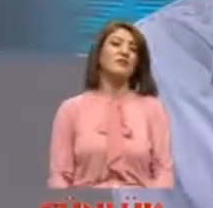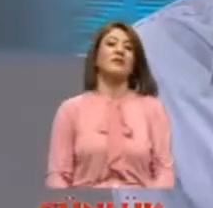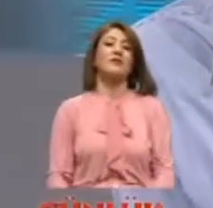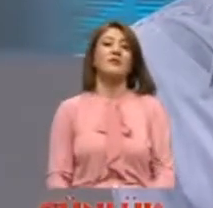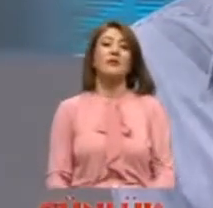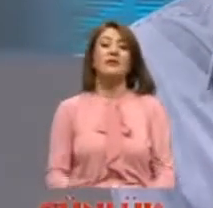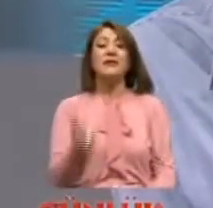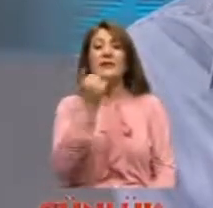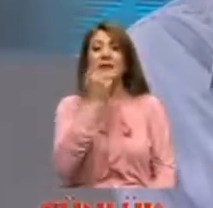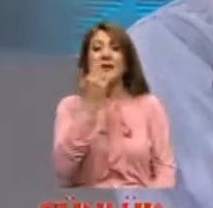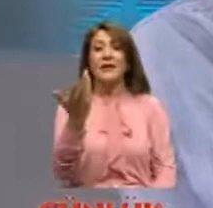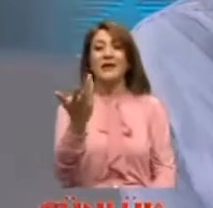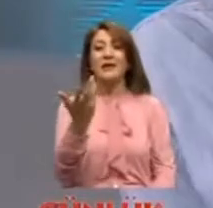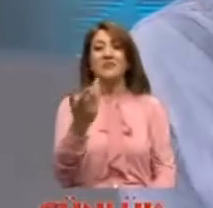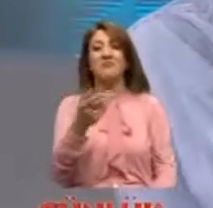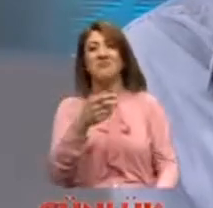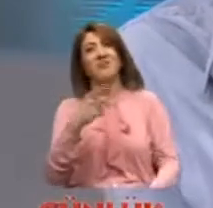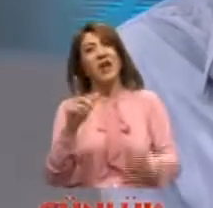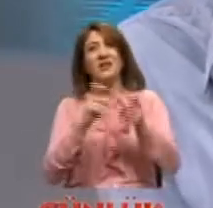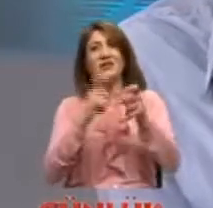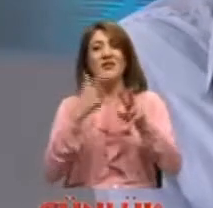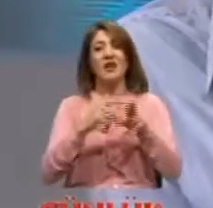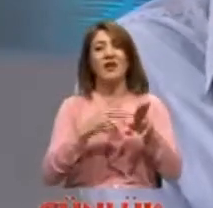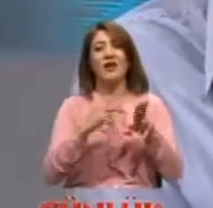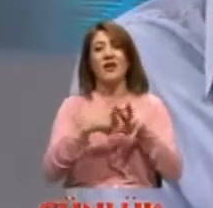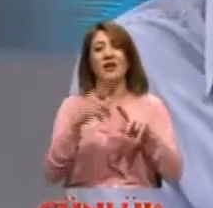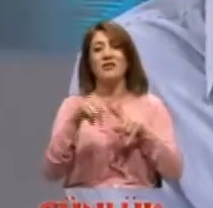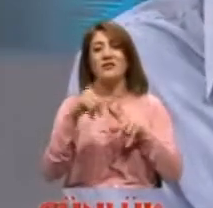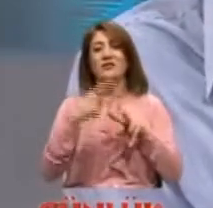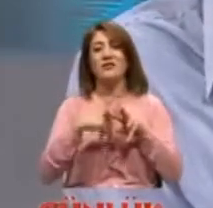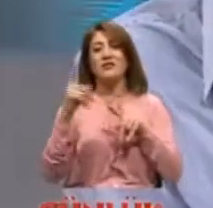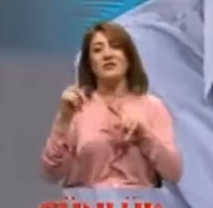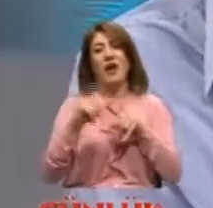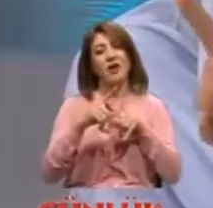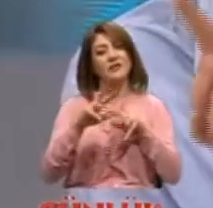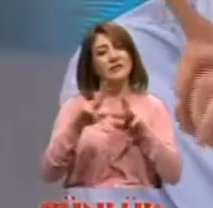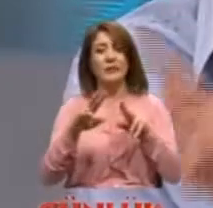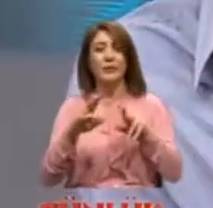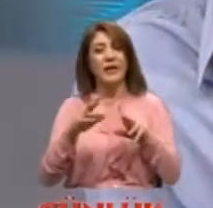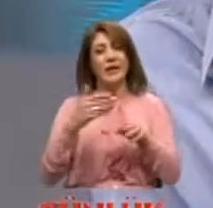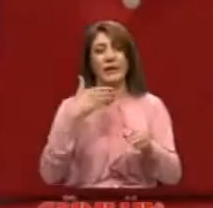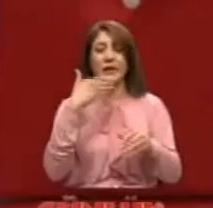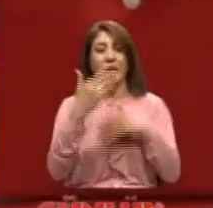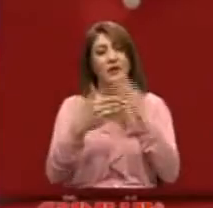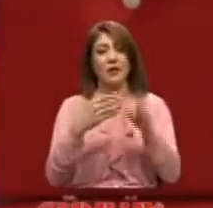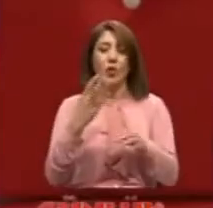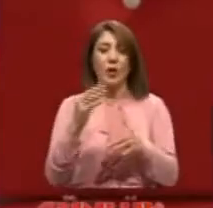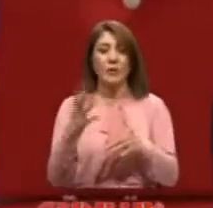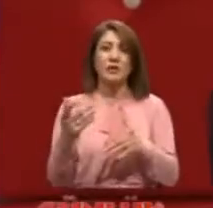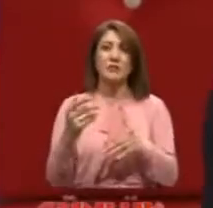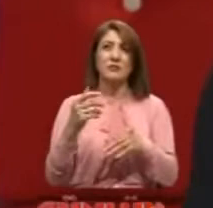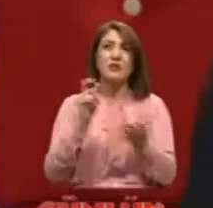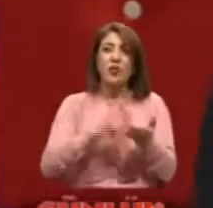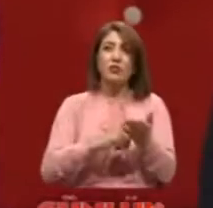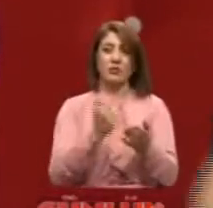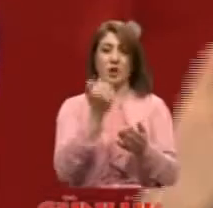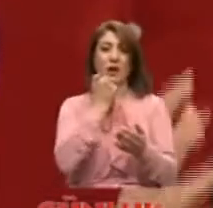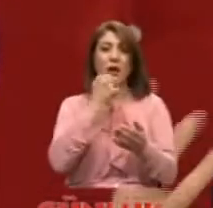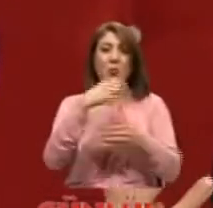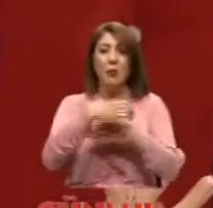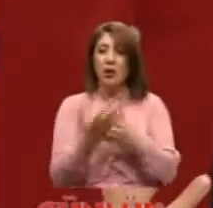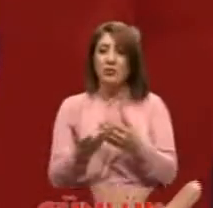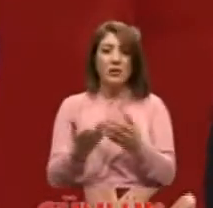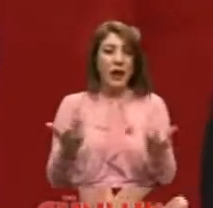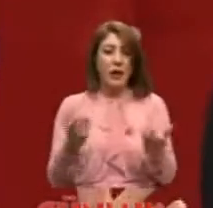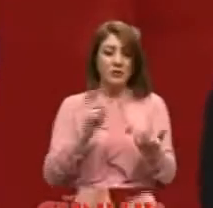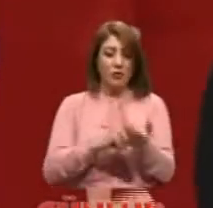yedek büyük ihtimal sakatatı kibarca ifade etmek istedi, yedek parça. Yedek parçaları. Ama tavuğun yine de yedek parçası ne olabilir? Mesela tavuk